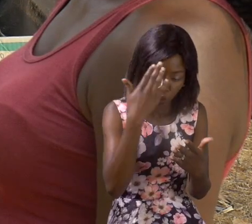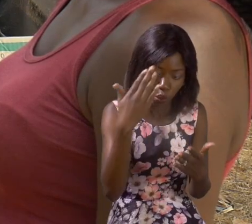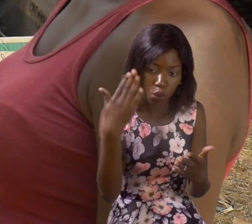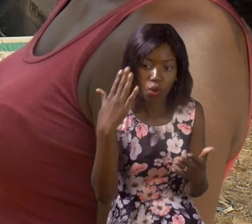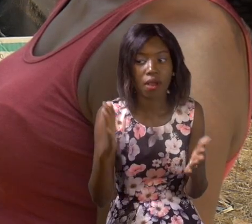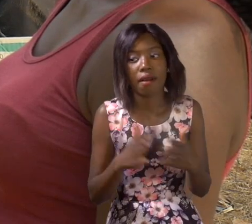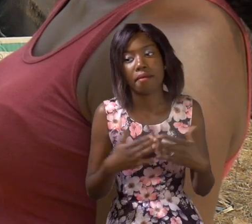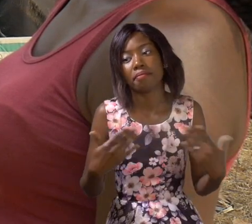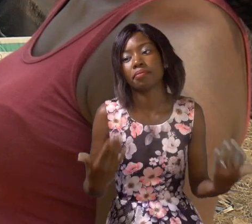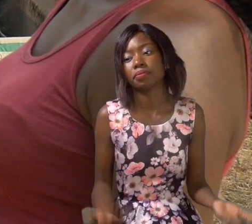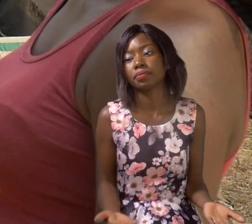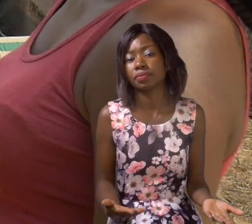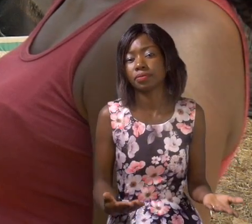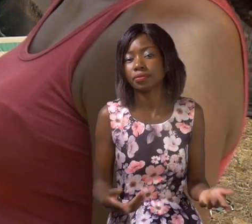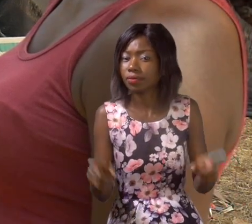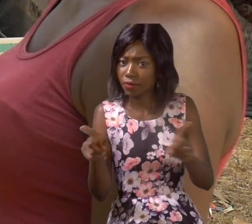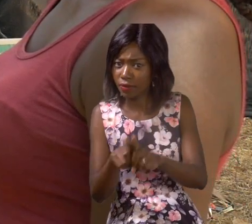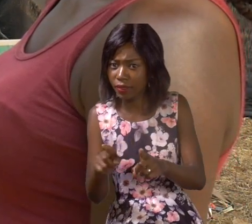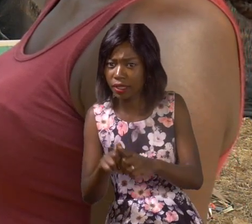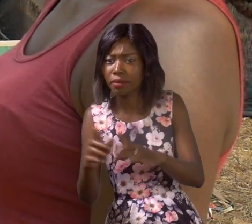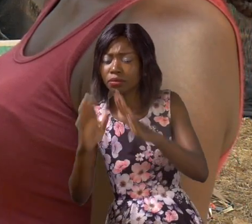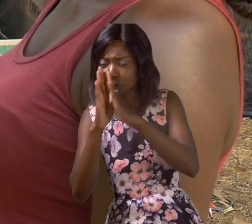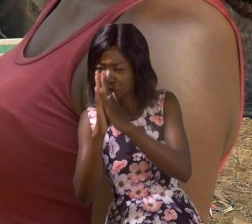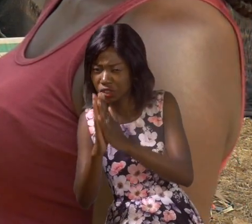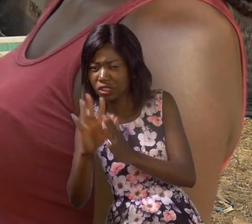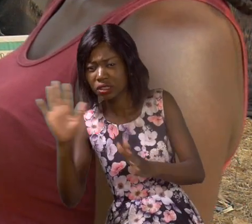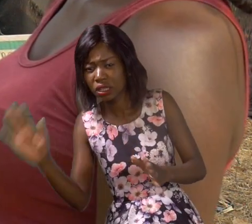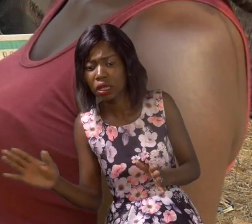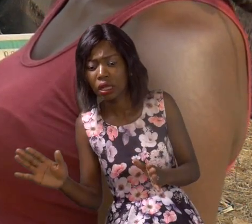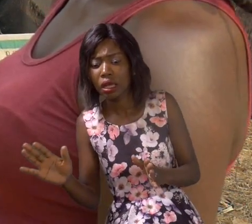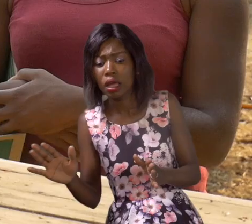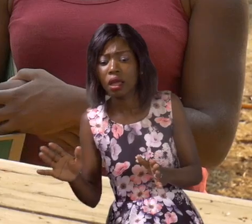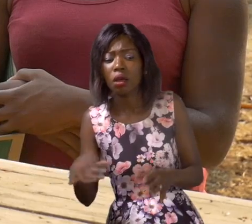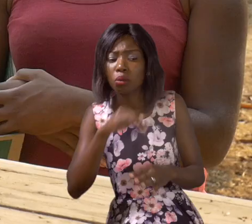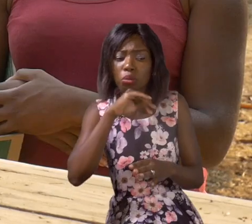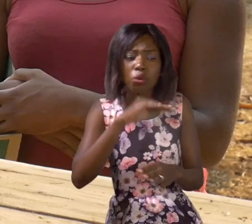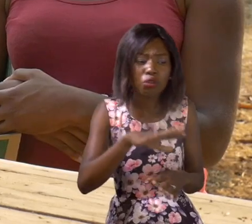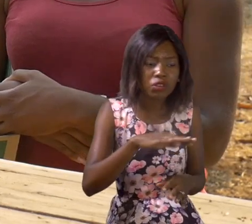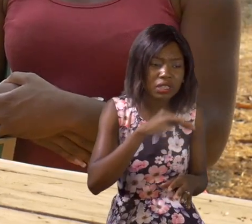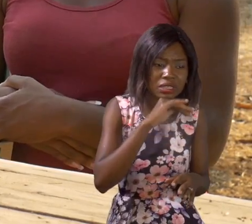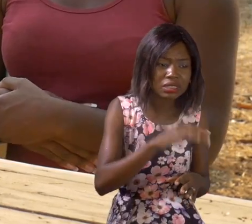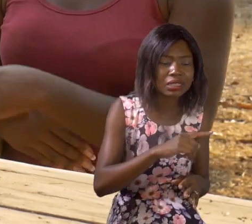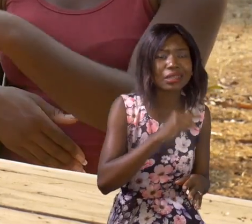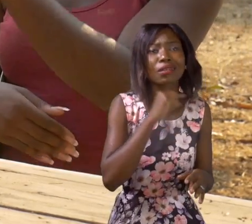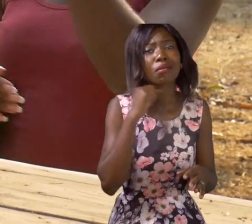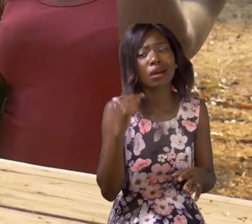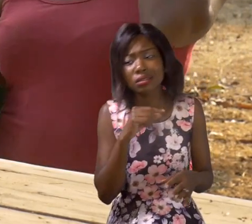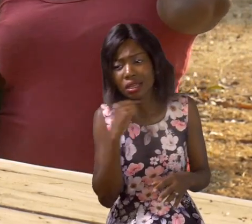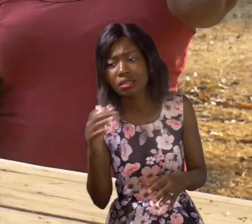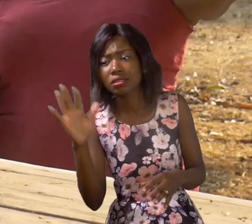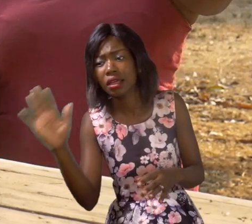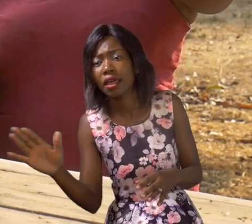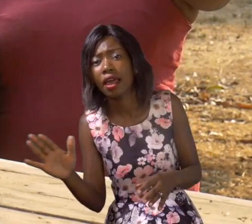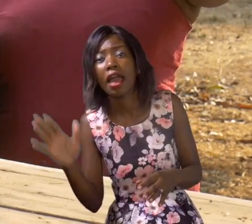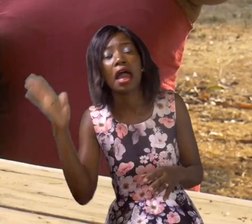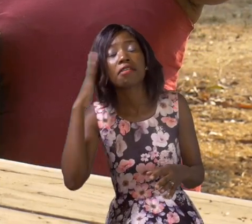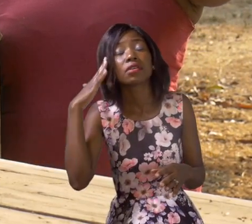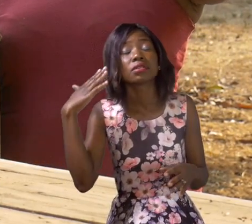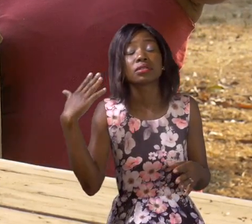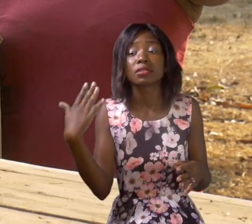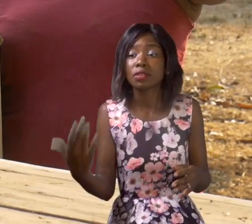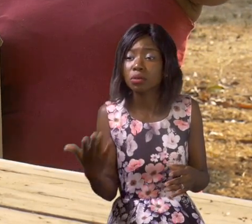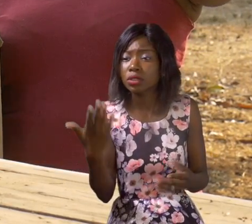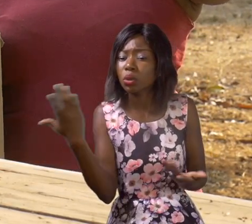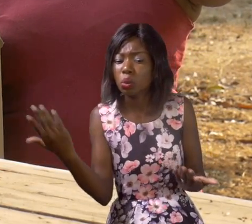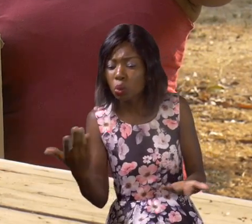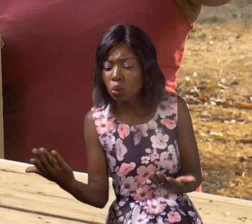chemu maprofita. Maprofita akete maruti yabva kunani. Maprofita manje hazo. Avatambise mari manje kuti ndeyavo